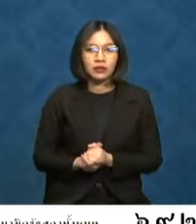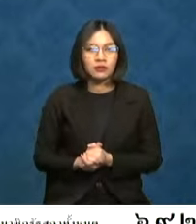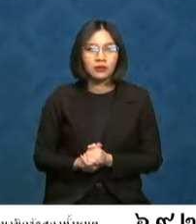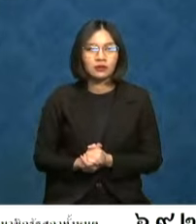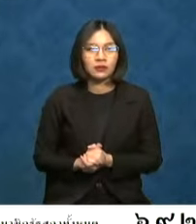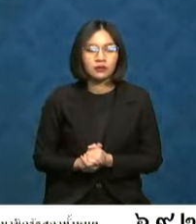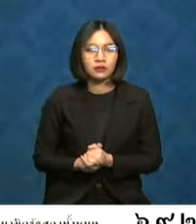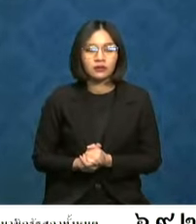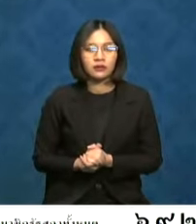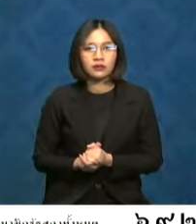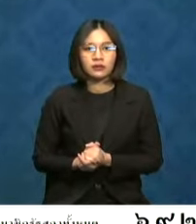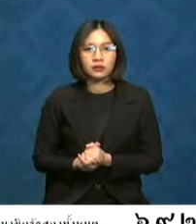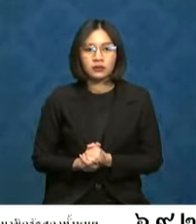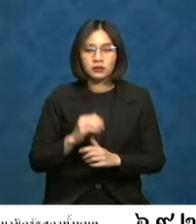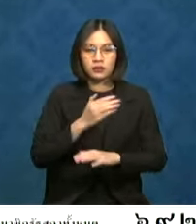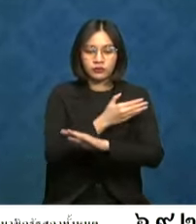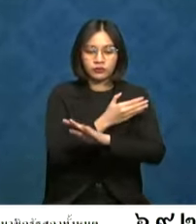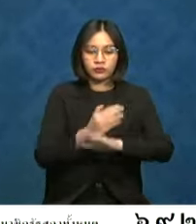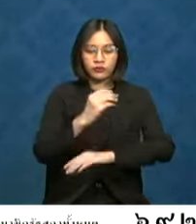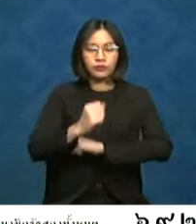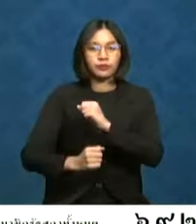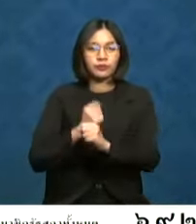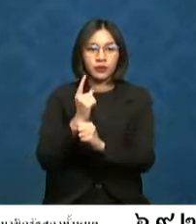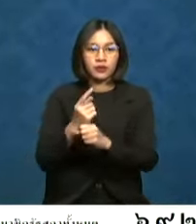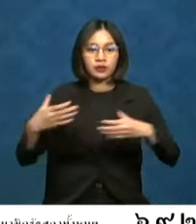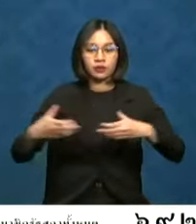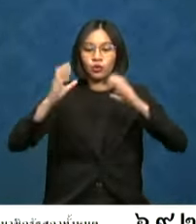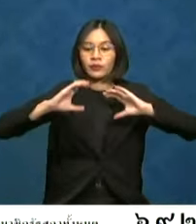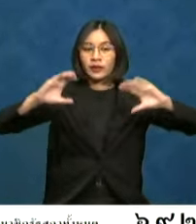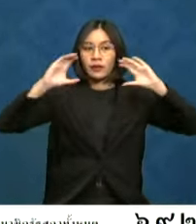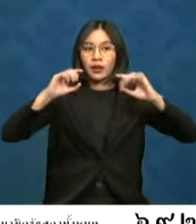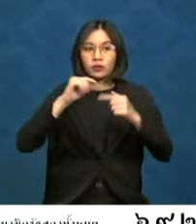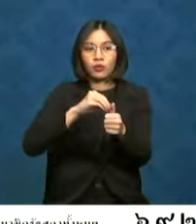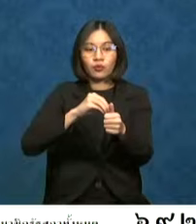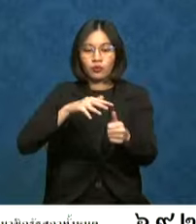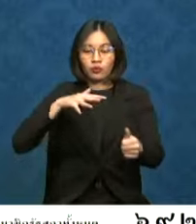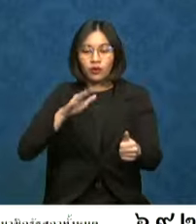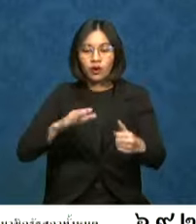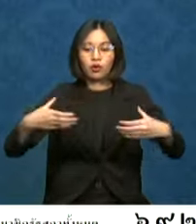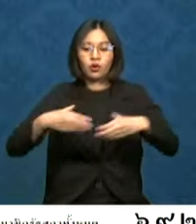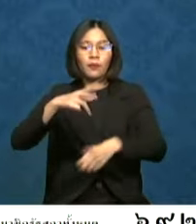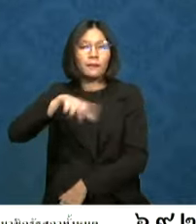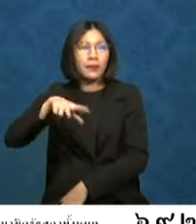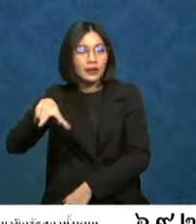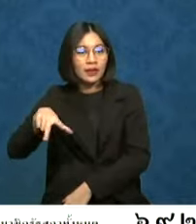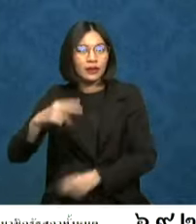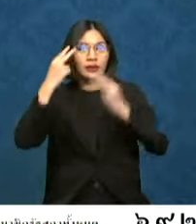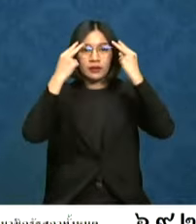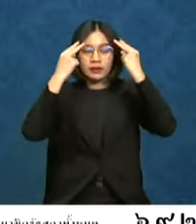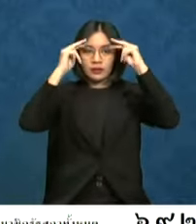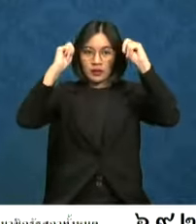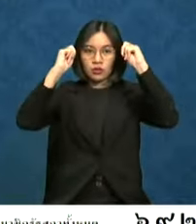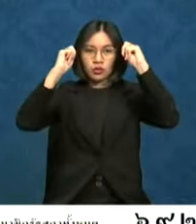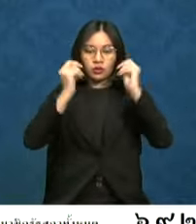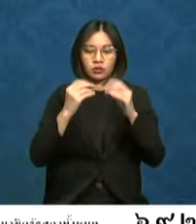shopหนึ่งปีที่ผ่านมา รัฐบาลภายใต้การนำของพักเพื่อไทยครัที่มีในยกรัฐมนตรี